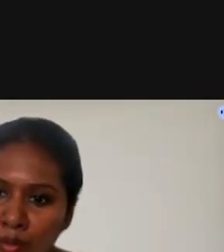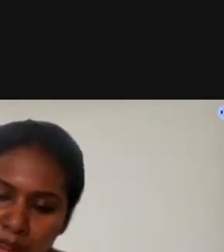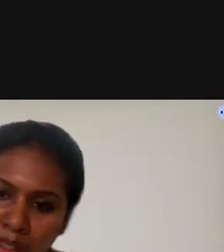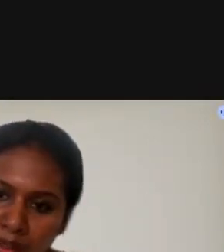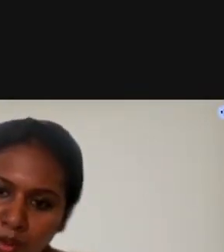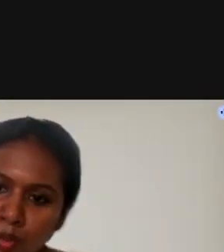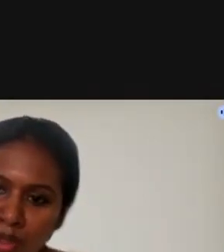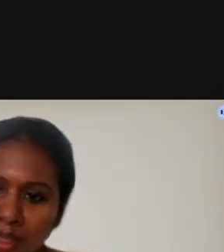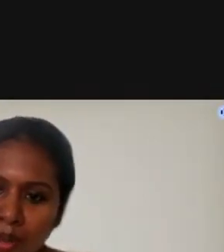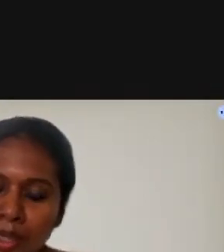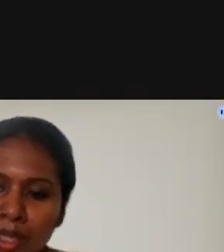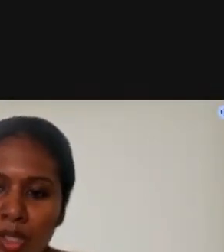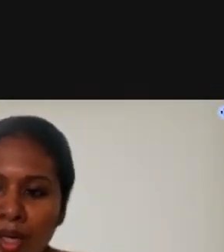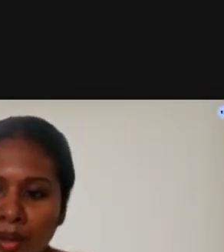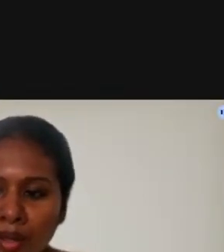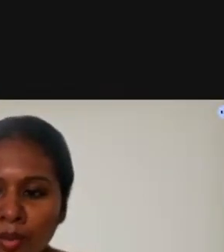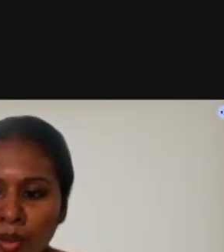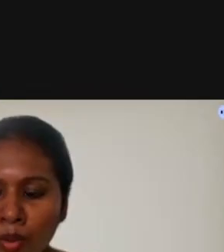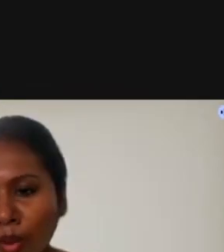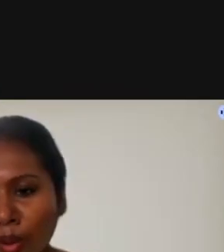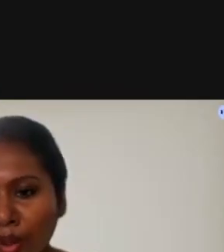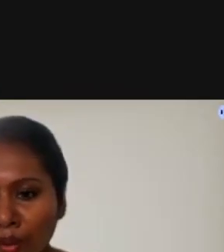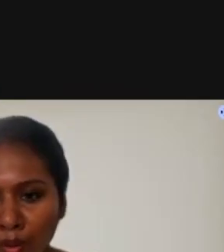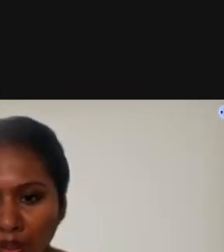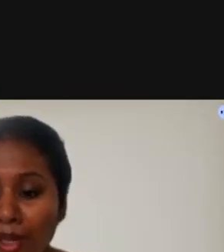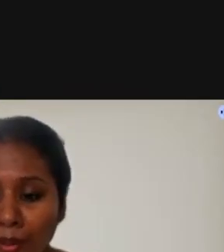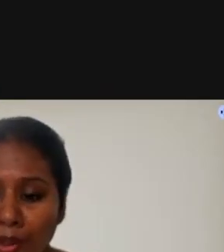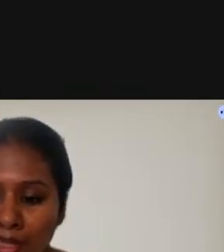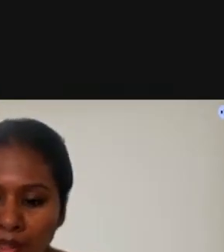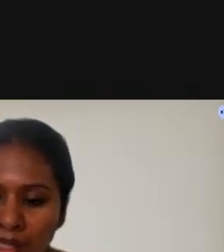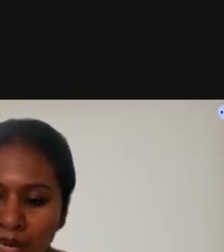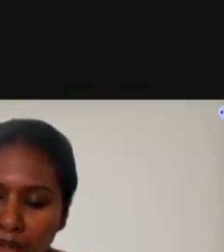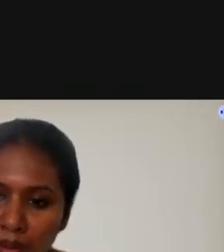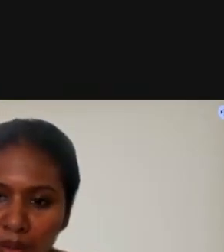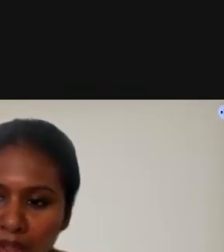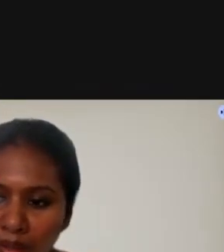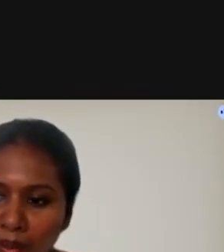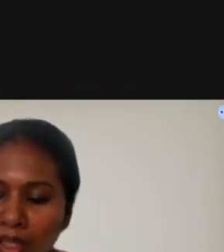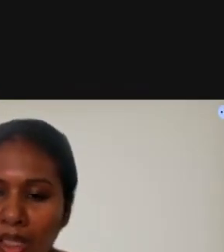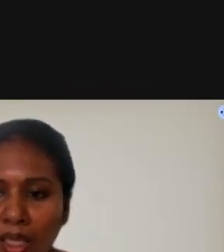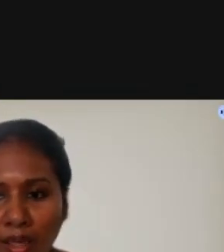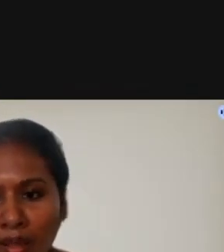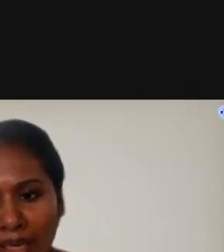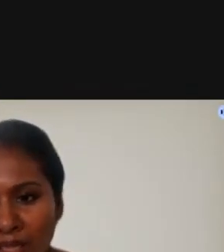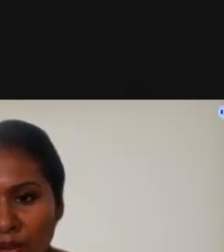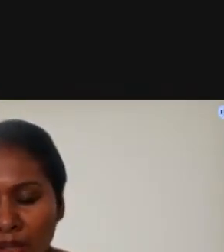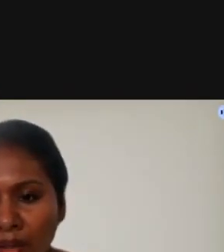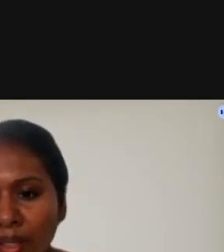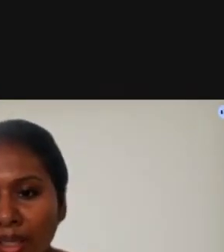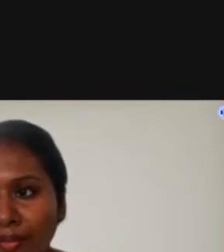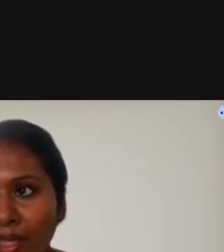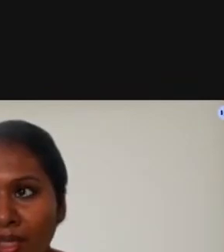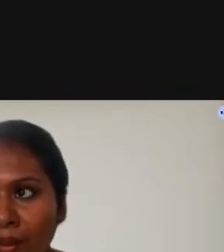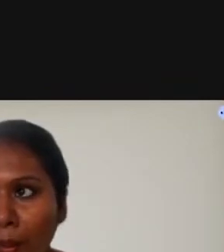കേൾവിക്കുറവും പിന്നെ അതിന്റെ കൂട്ടത്തിൽ എന്തെങ്കിലും ഒരു അഡീഷണൽ ബുദ്ധിമുട്ടും കൂടെ ഒക്കെ ഉള്ള കുട്ടികൾ, മൾട്ടിപ്പിൾ ഡിസേബിലിറ്റി ആയിട്ടുള്ള കുട്ടികൾക്ക് നമ്മൾ AAC